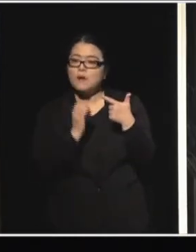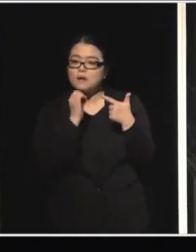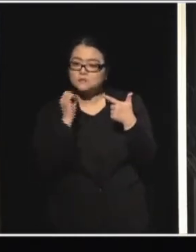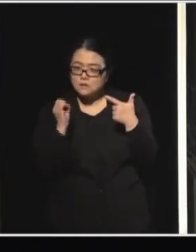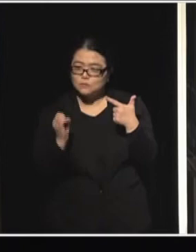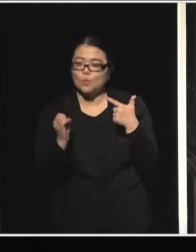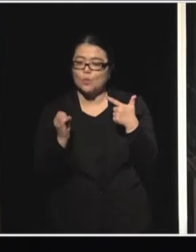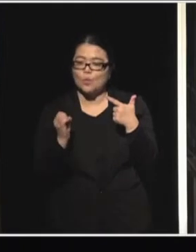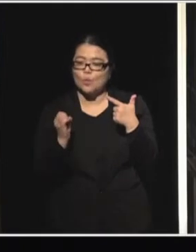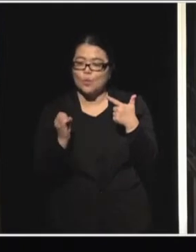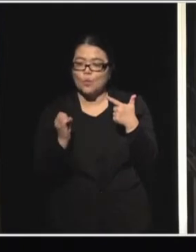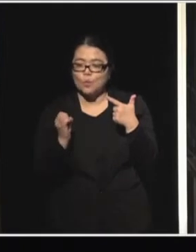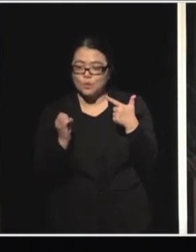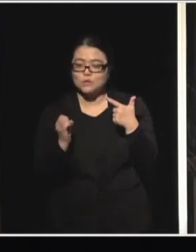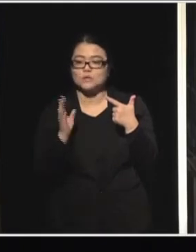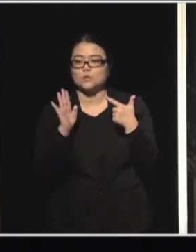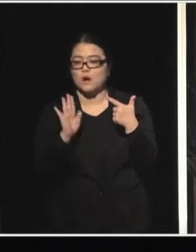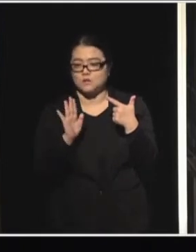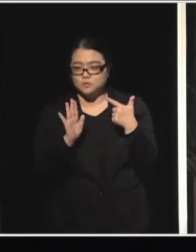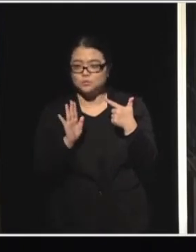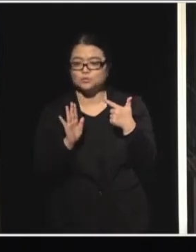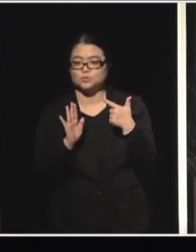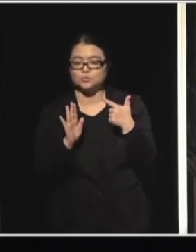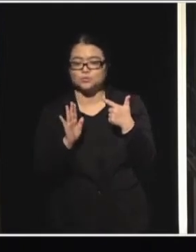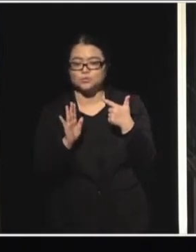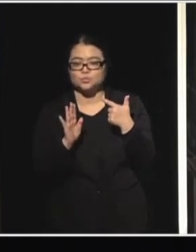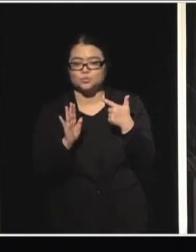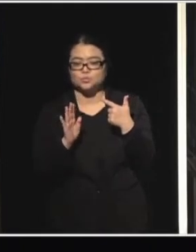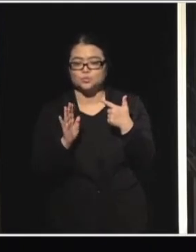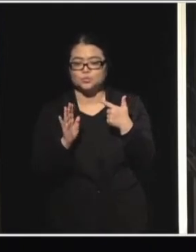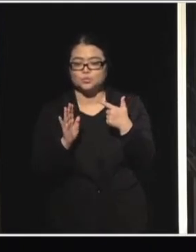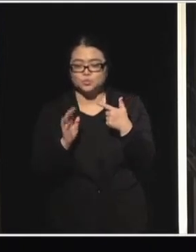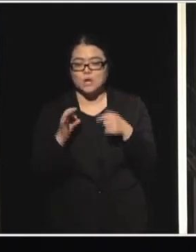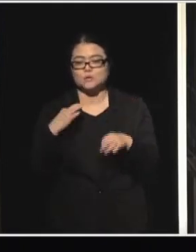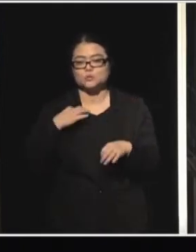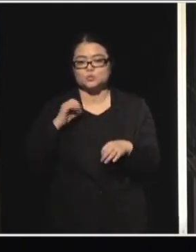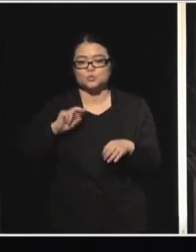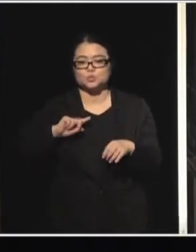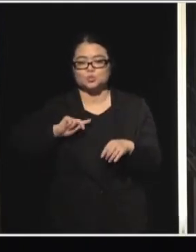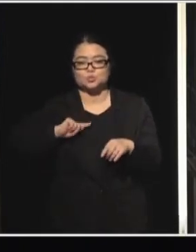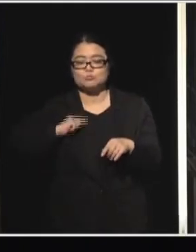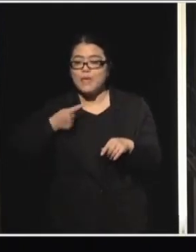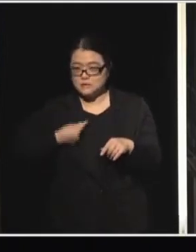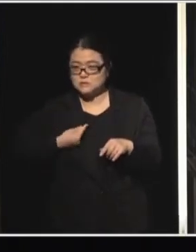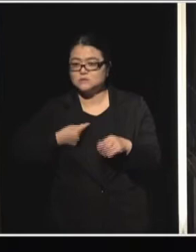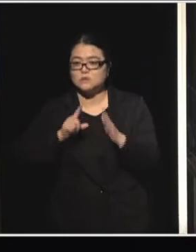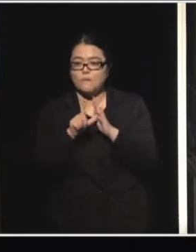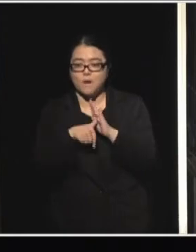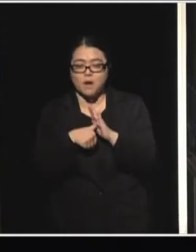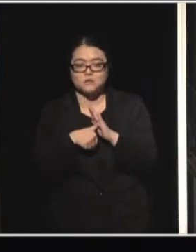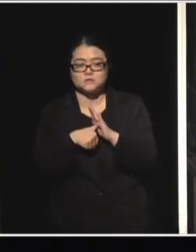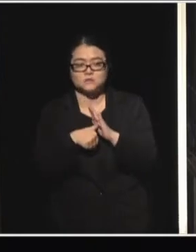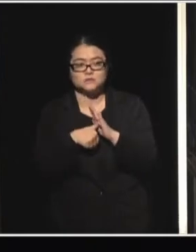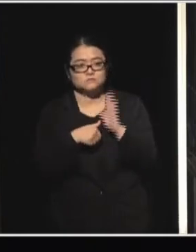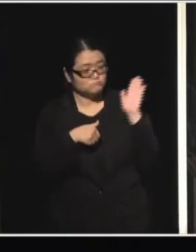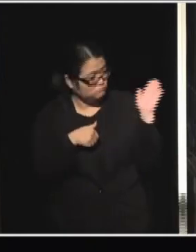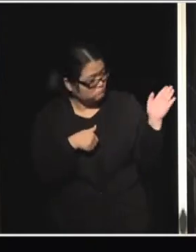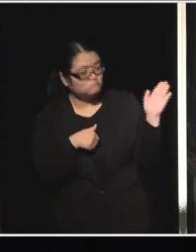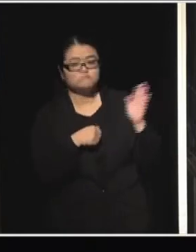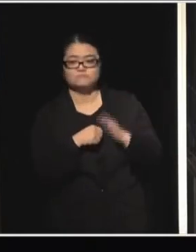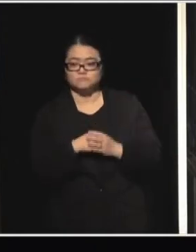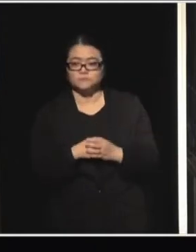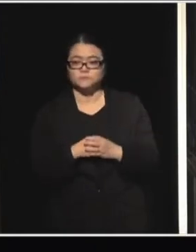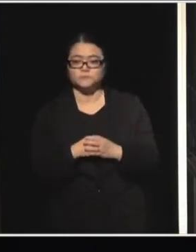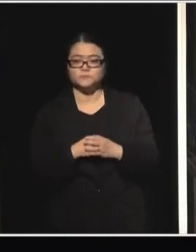スペインのマドリーとしの報告ではカンカンですが42%全然たら発症率0というのこそ3%これも